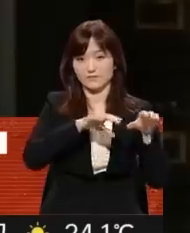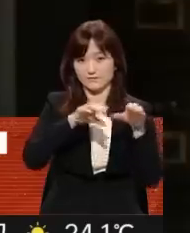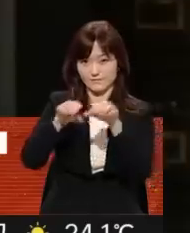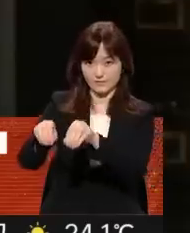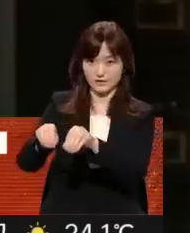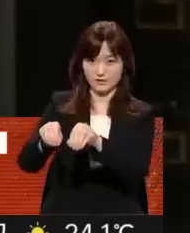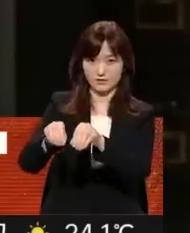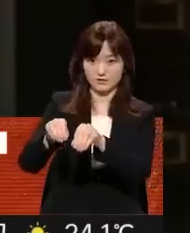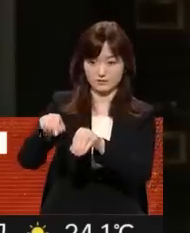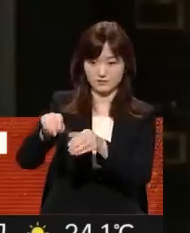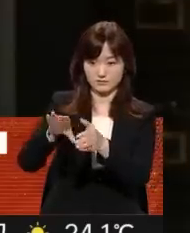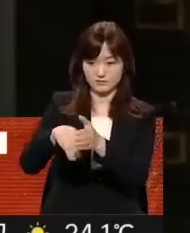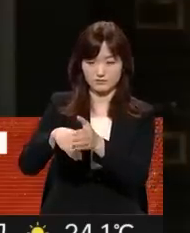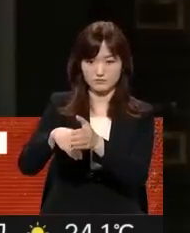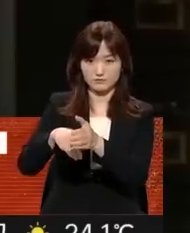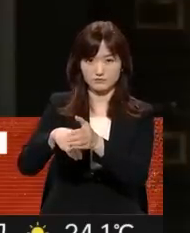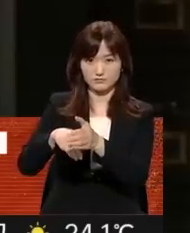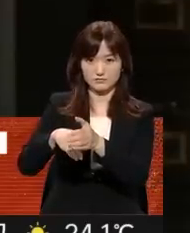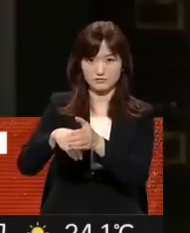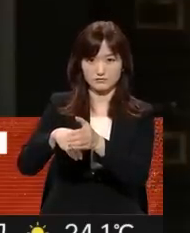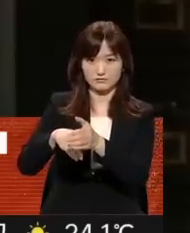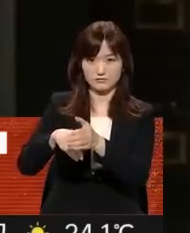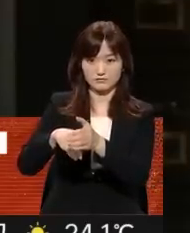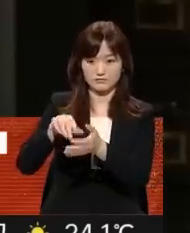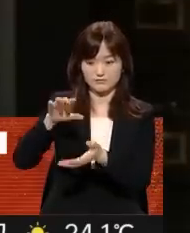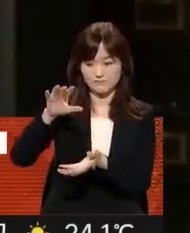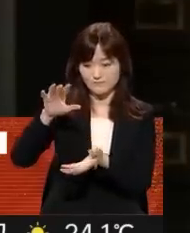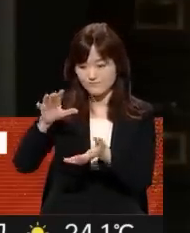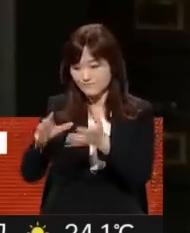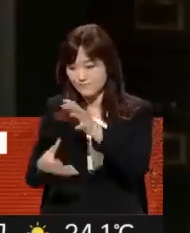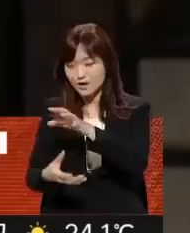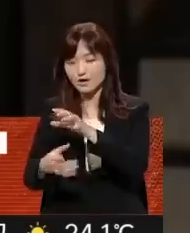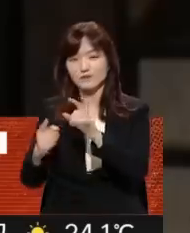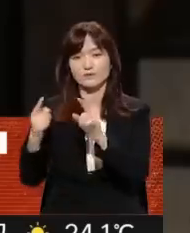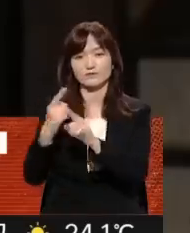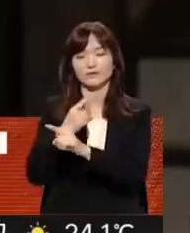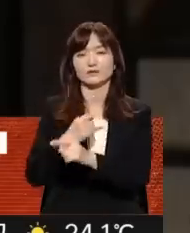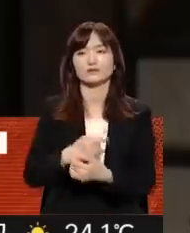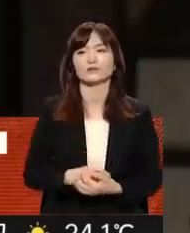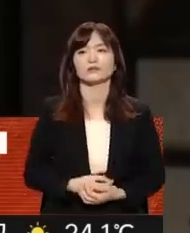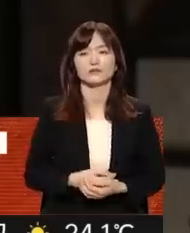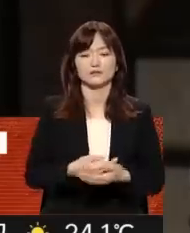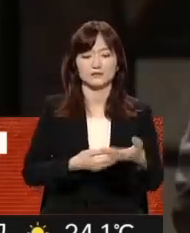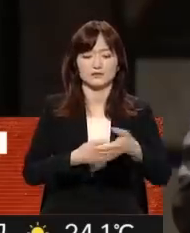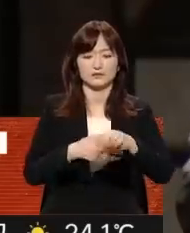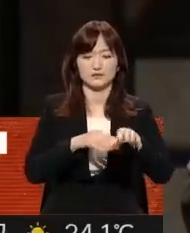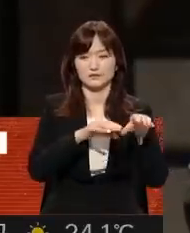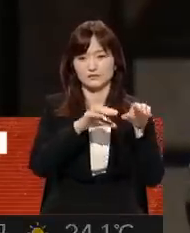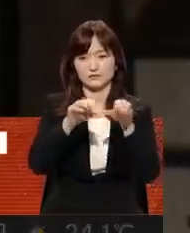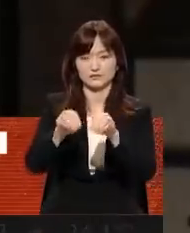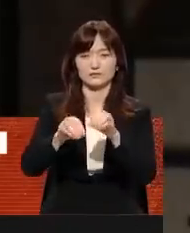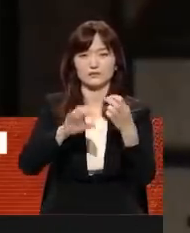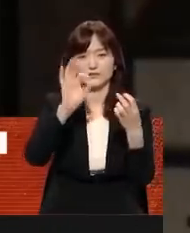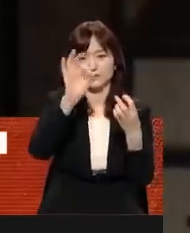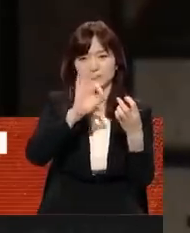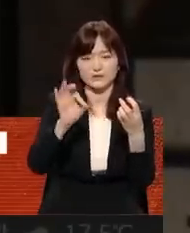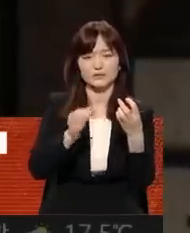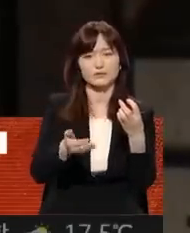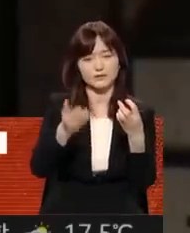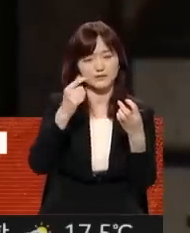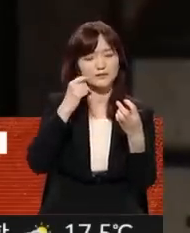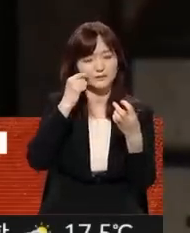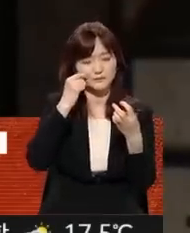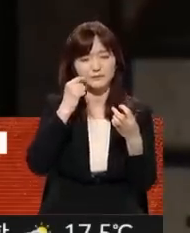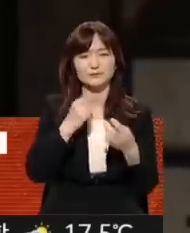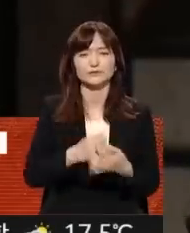스톱이 되니까 그때부터 그냥 확 돌변했다는 거잖아요. 그렇죠. 이게 거래소가 중지가 되면 30%의 수익이 계속 나올 수가 없는 부분이잖아요.